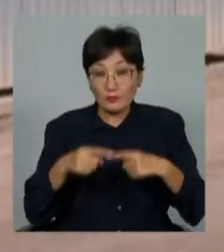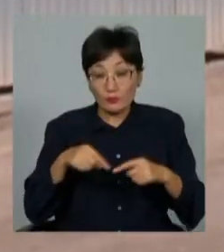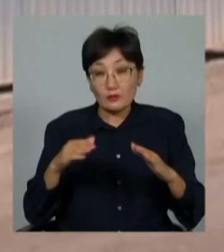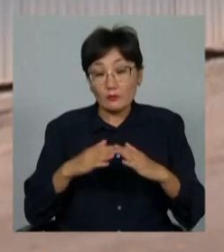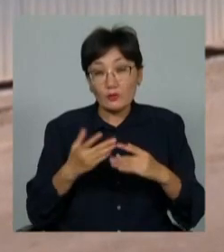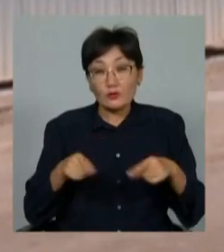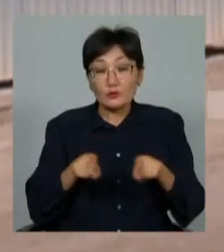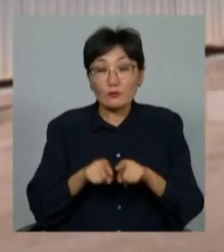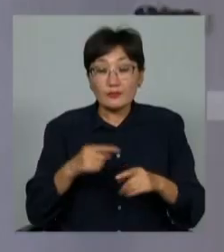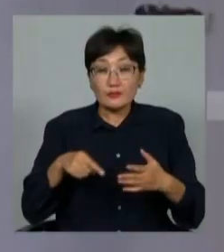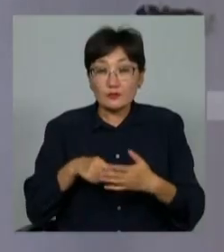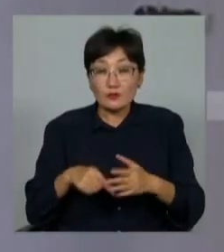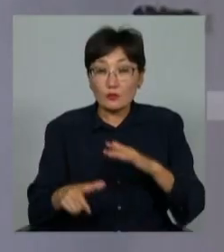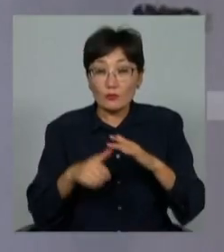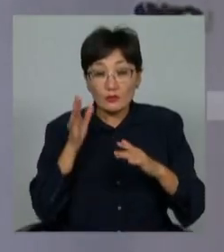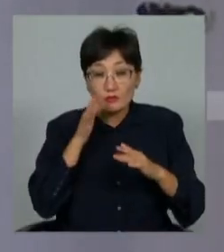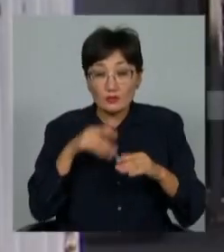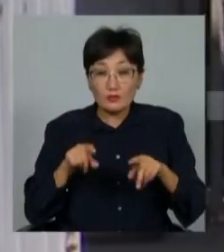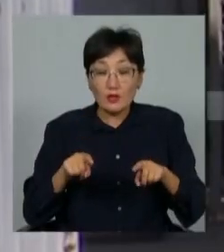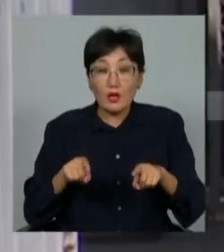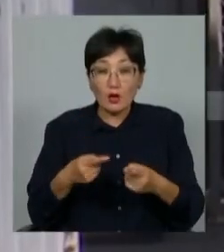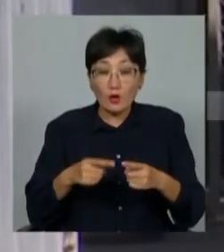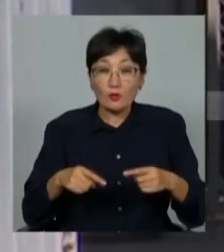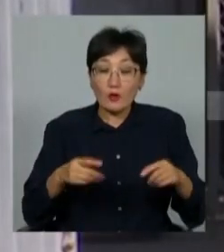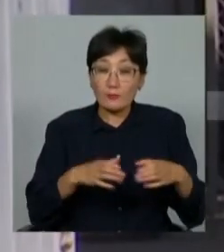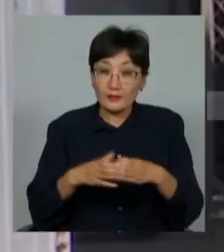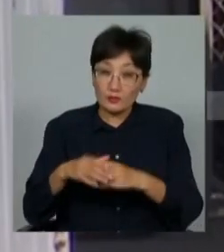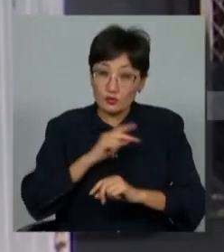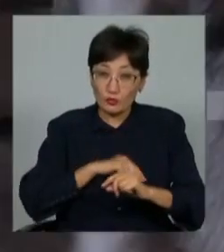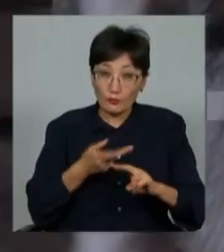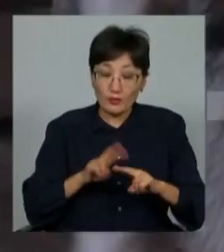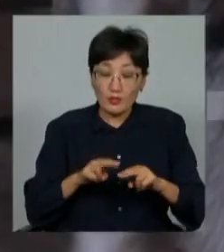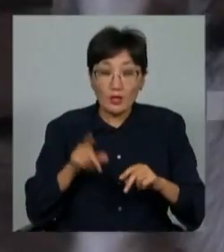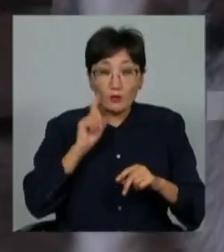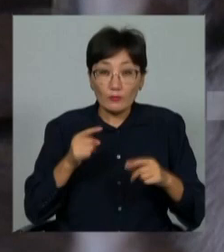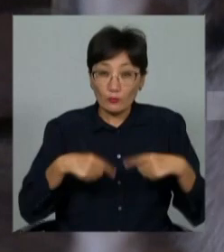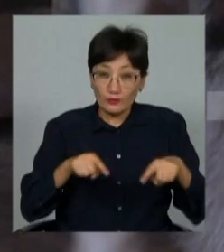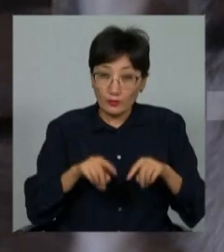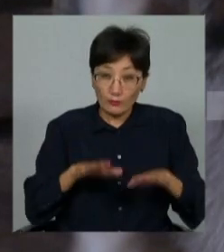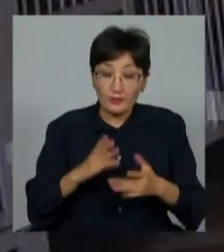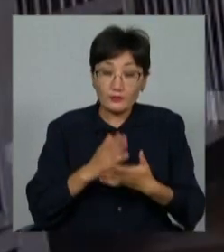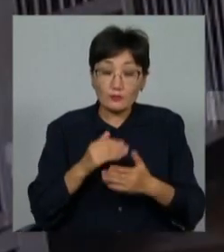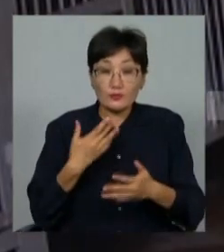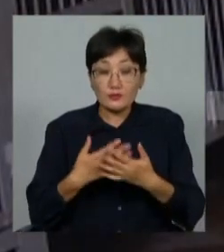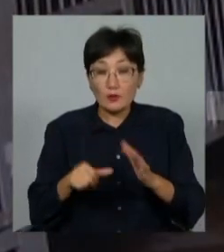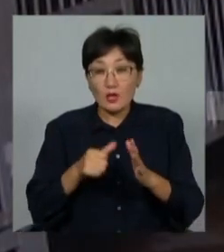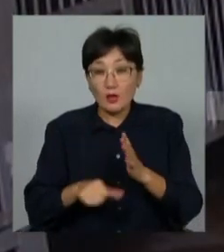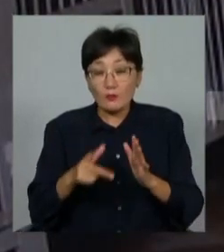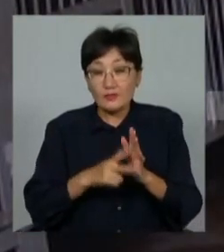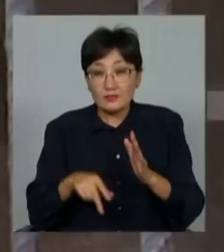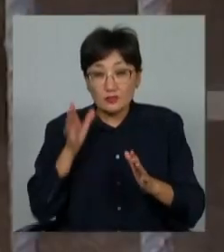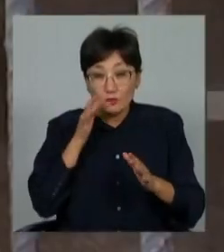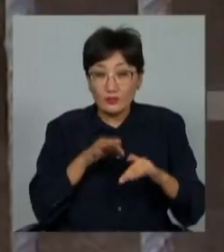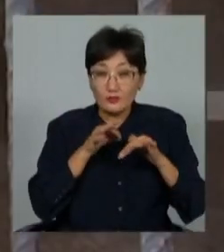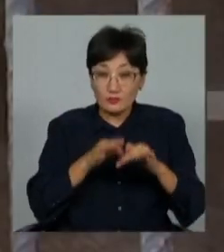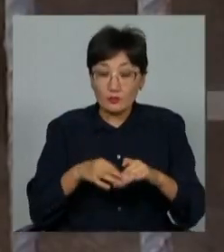қауіп төндірмеу үшін қалада қаңғыбас иттерді аулау бригадалар жұмыс істейді. Оларды ұстайтын уақытша изолятор да бар. Мұнда күніне шамамен 60-80 ит